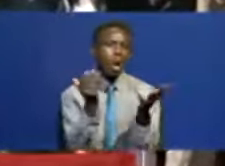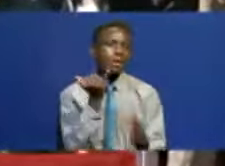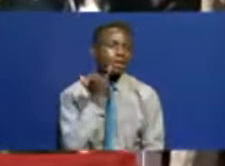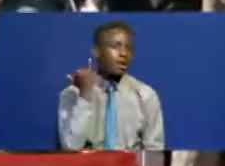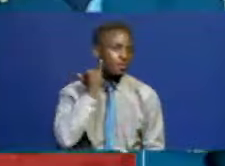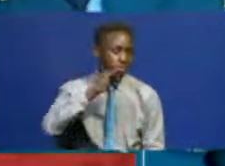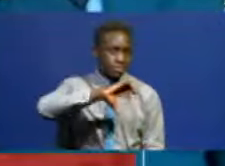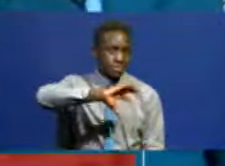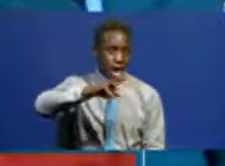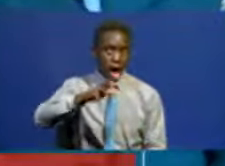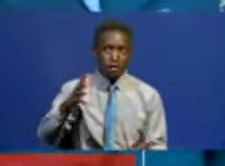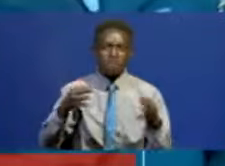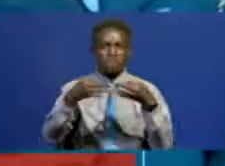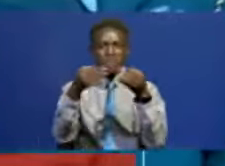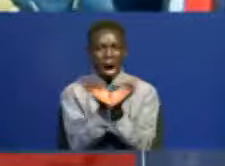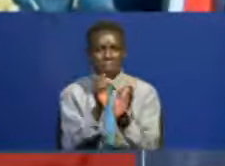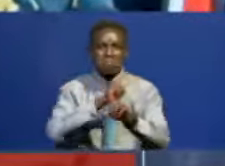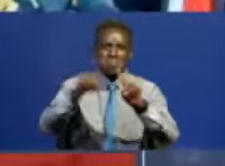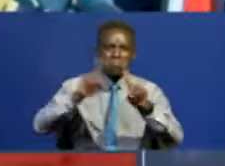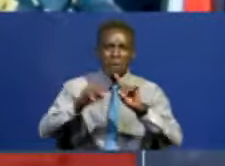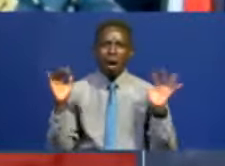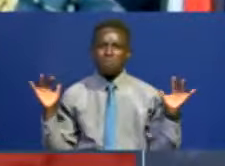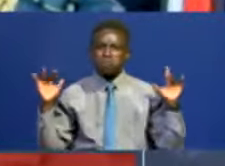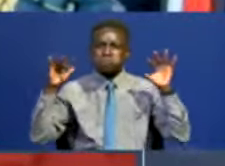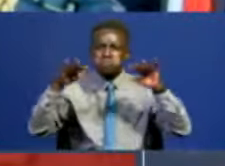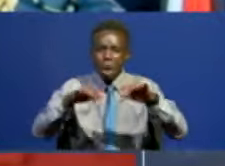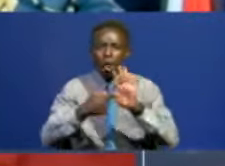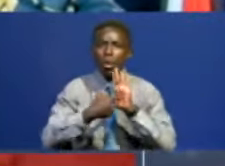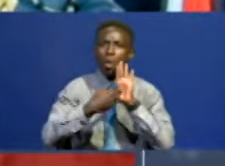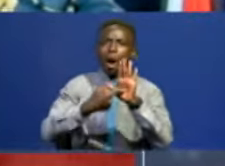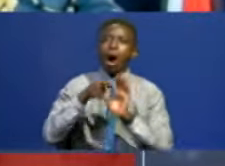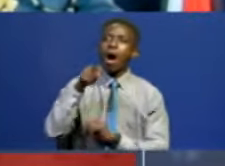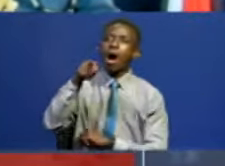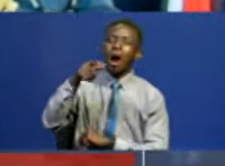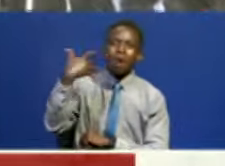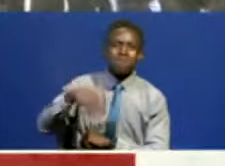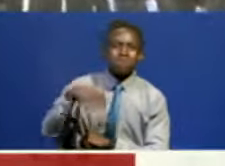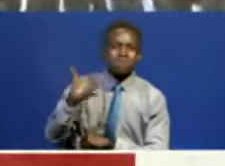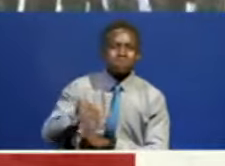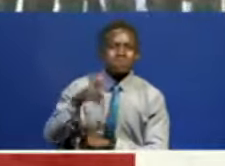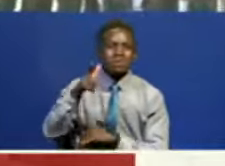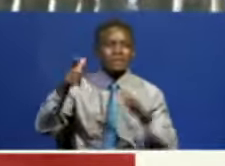wamekusanyika kushuhudia makala ya 87 ya maonyesho ya gwaridi ya makurutu